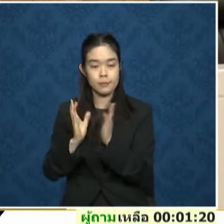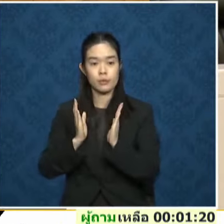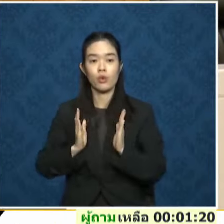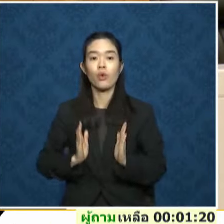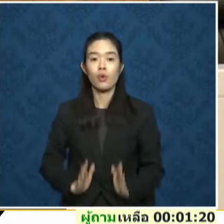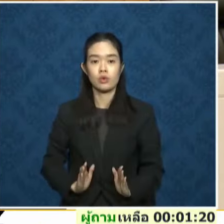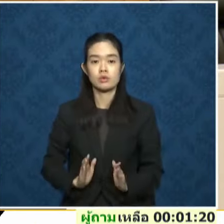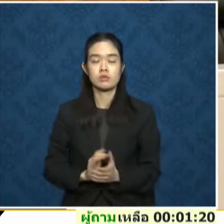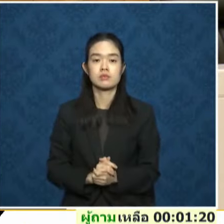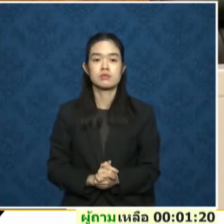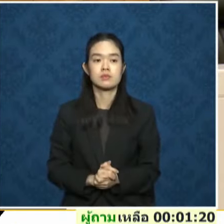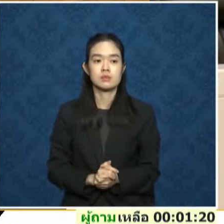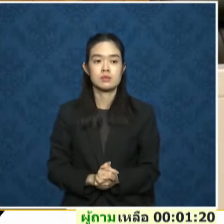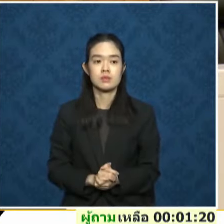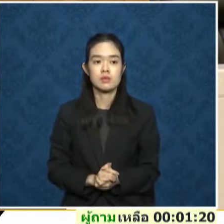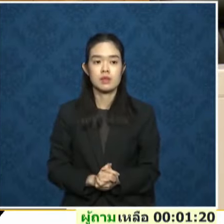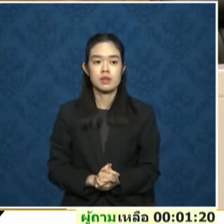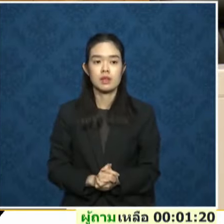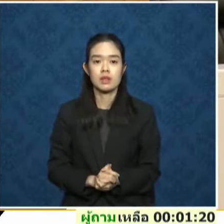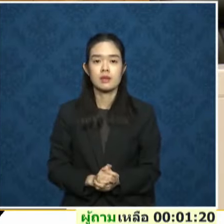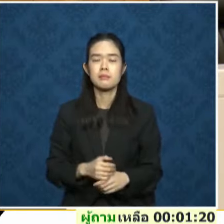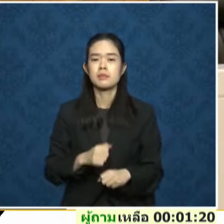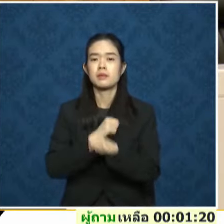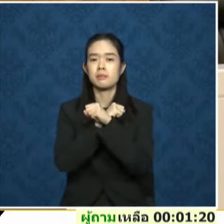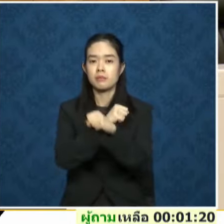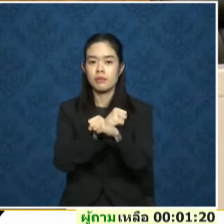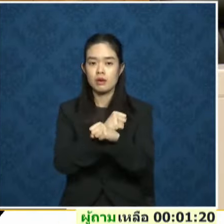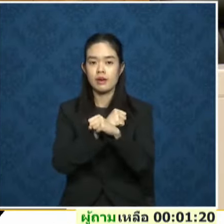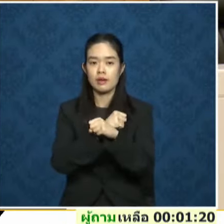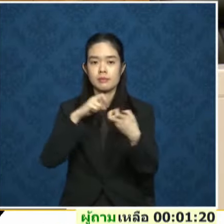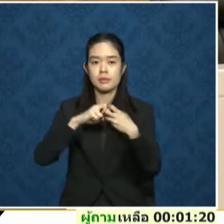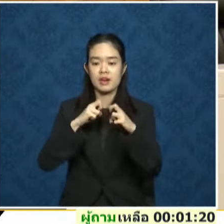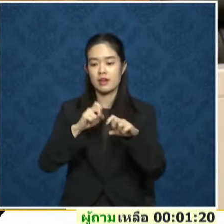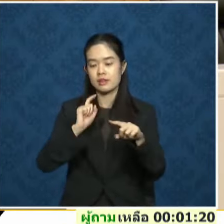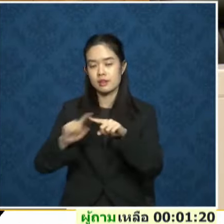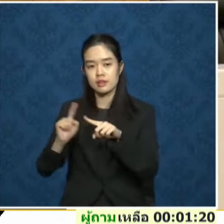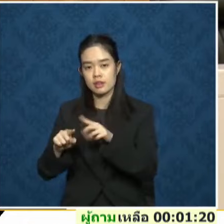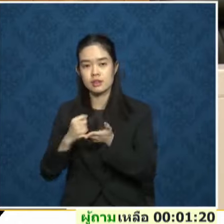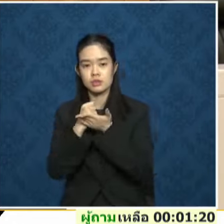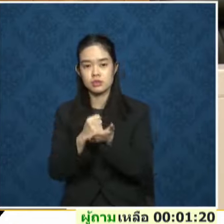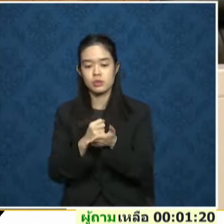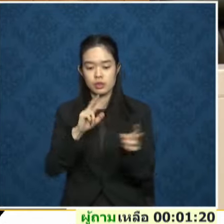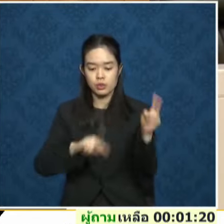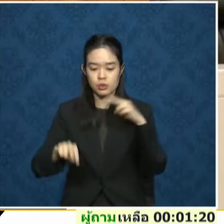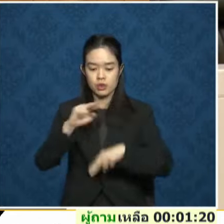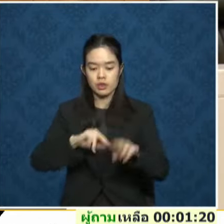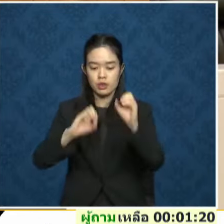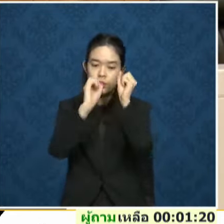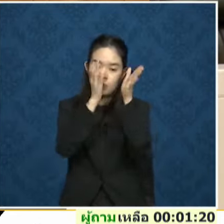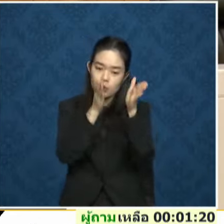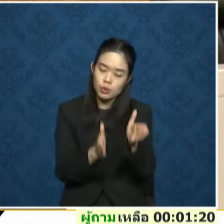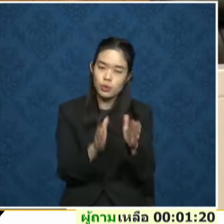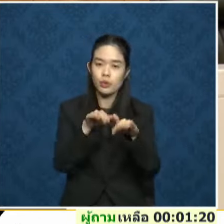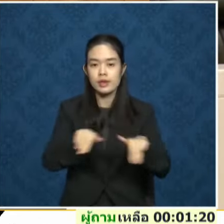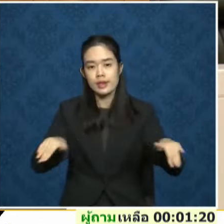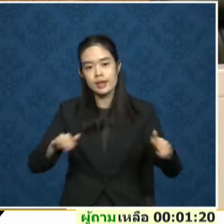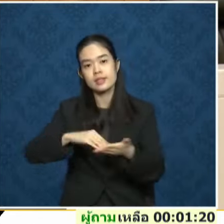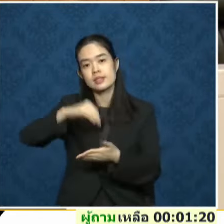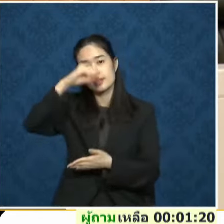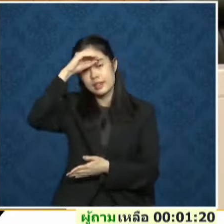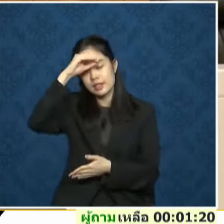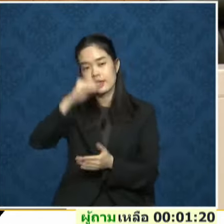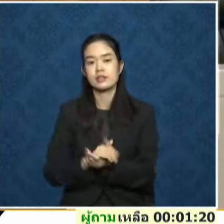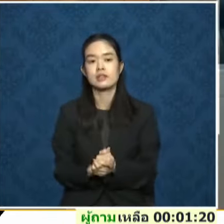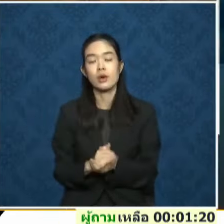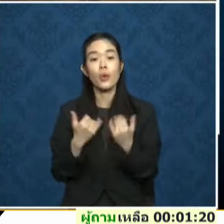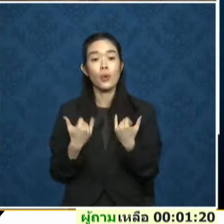าตินะครับและความปลอดภัยด้านอื่นๆของนักเรียนและบุคลากรทางการศึกษาตามโรงเรียนต่างๆต้องขอบคุณนะครับท่